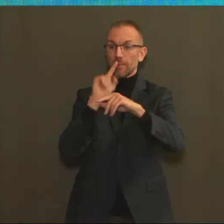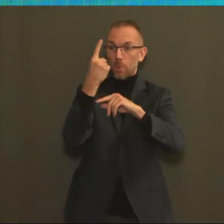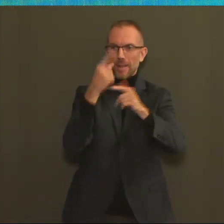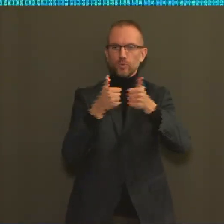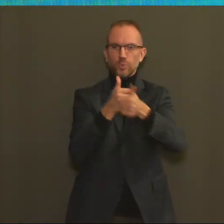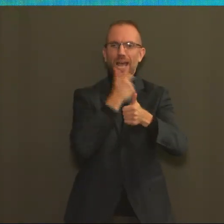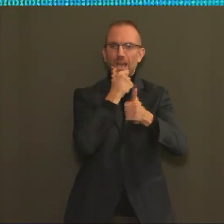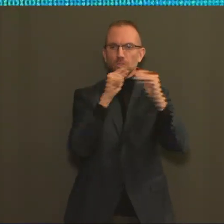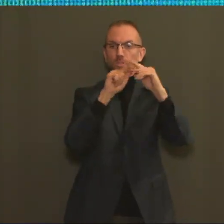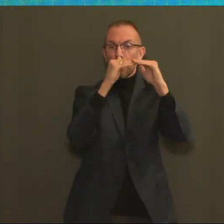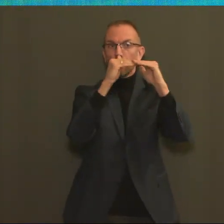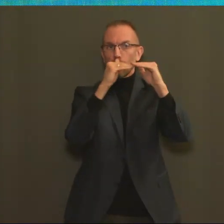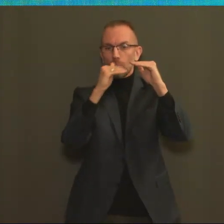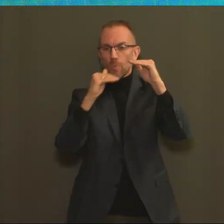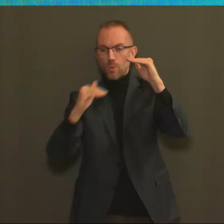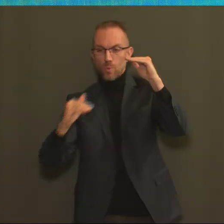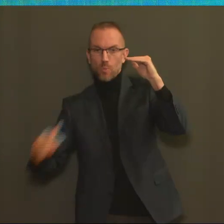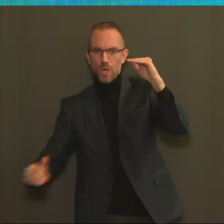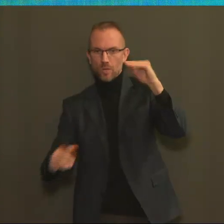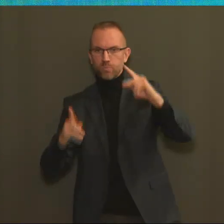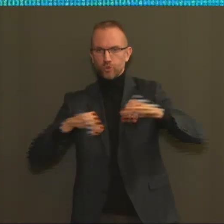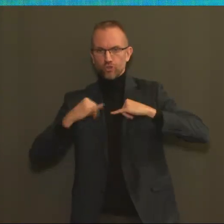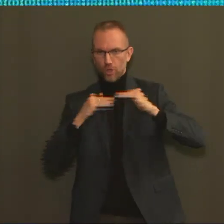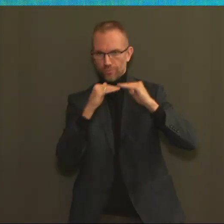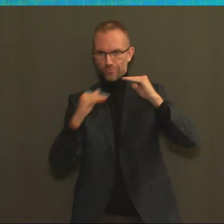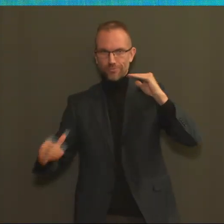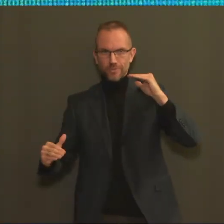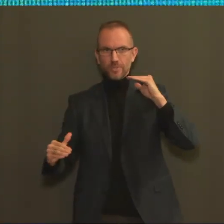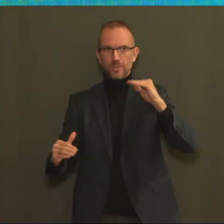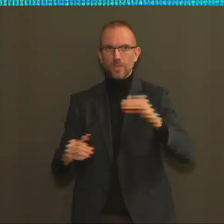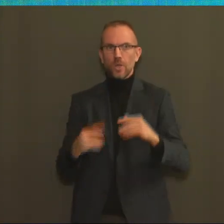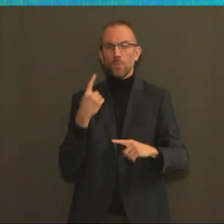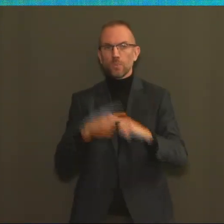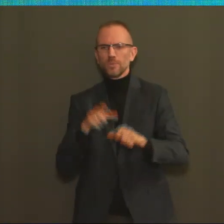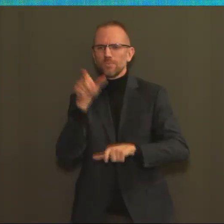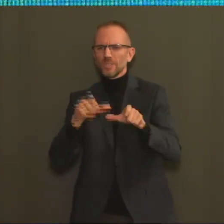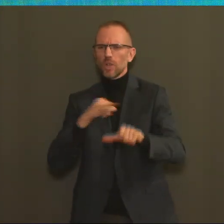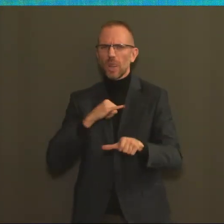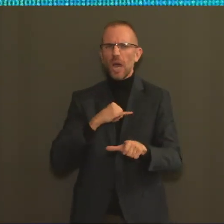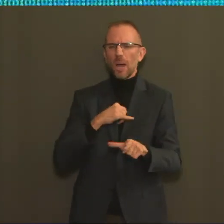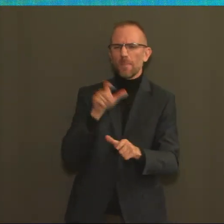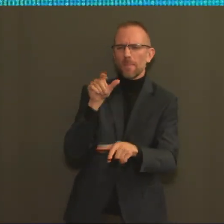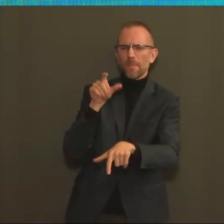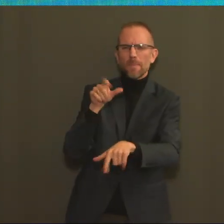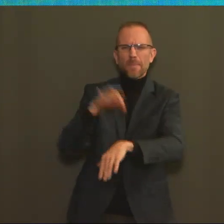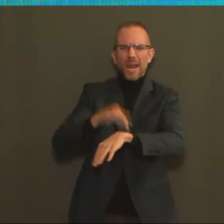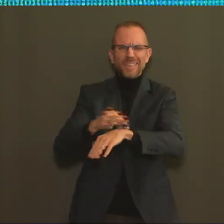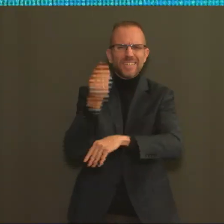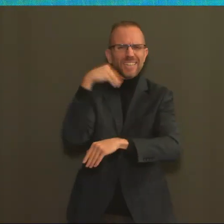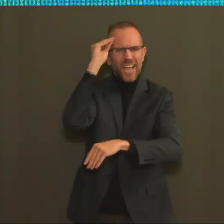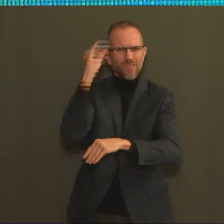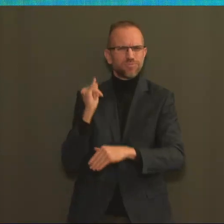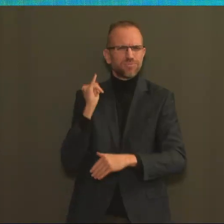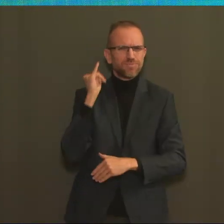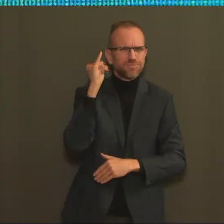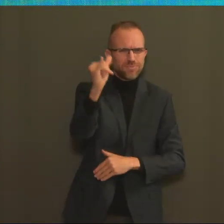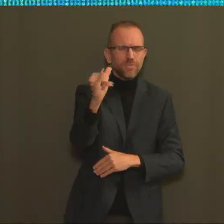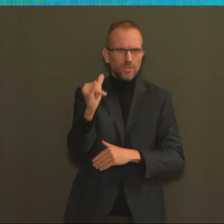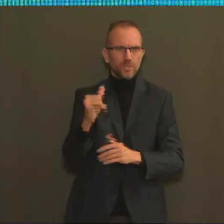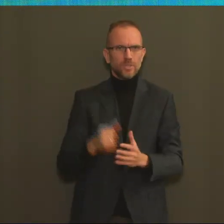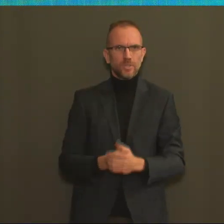hele persoon porthos die naar faction kroniek poelen lans modes zand redactie nation'